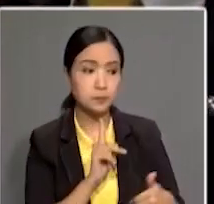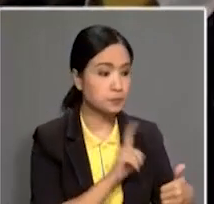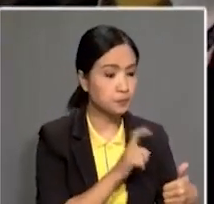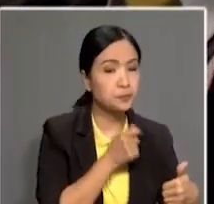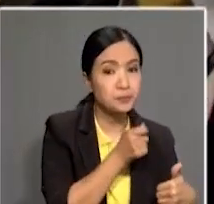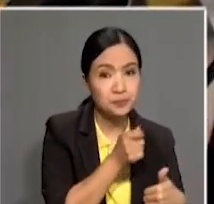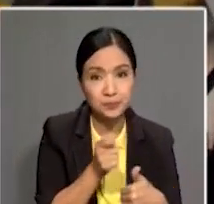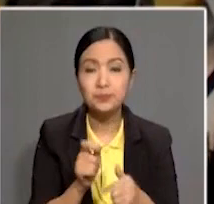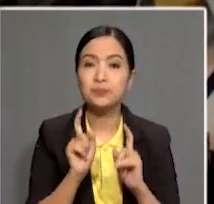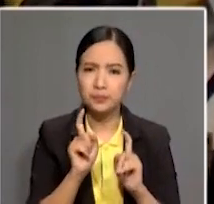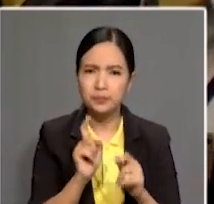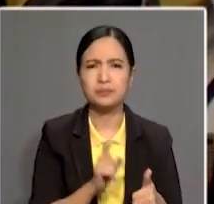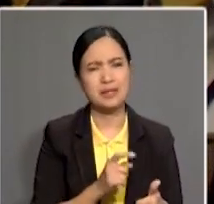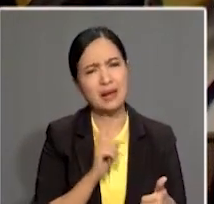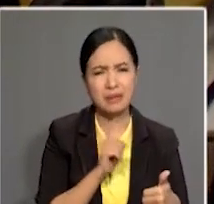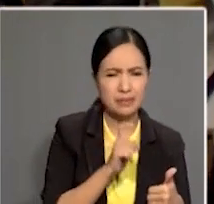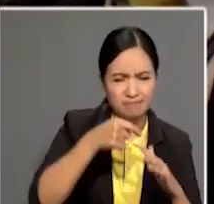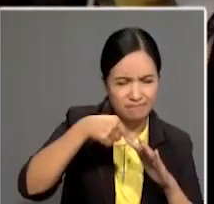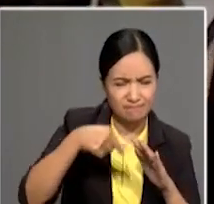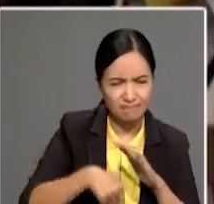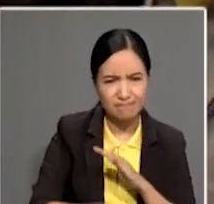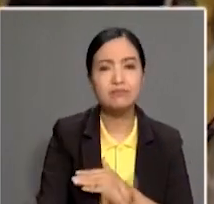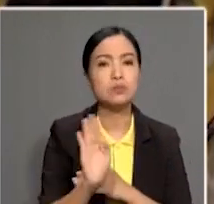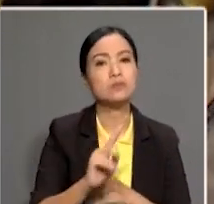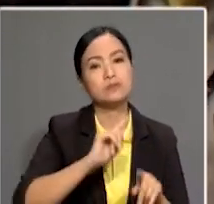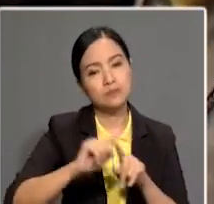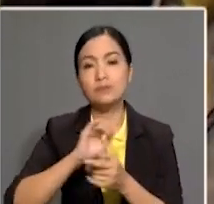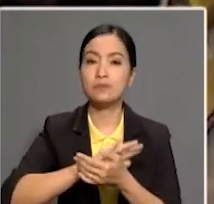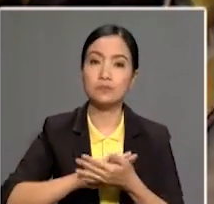ภาษณ์เด็กๆขออย่าซักไซ้ข้อมูลกับเด็กๆทุกอย่